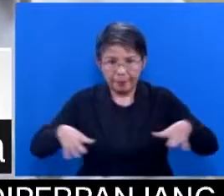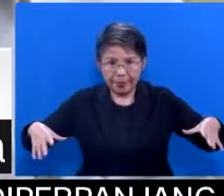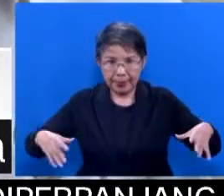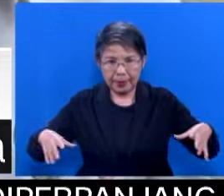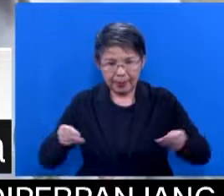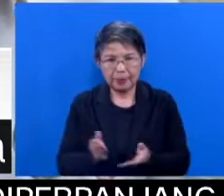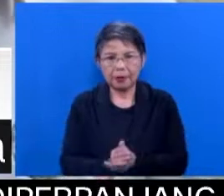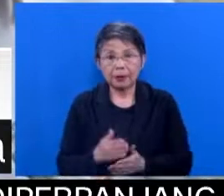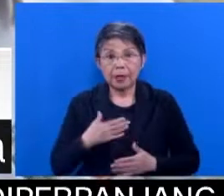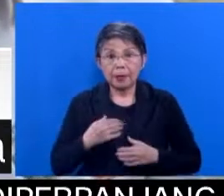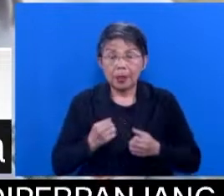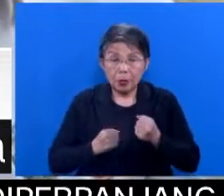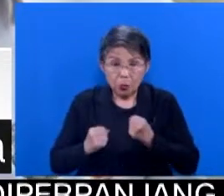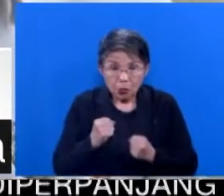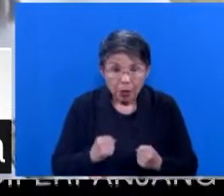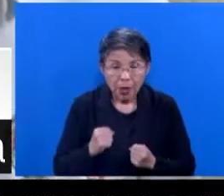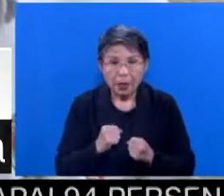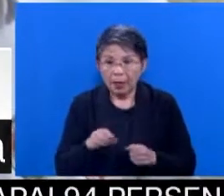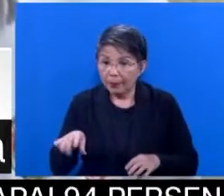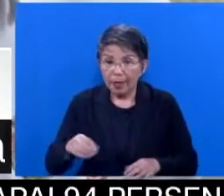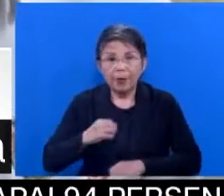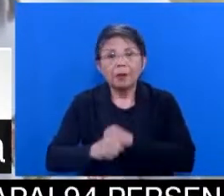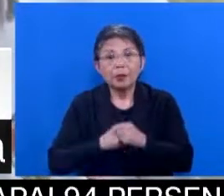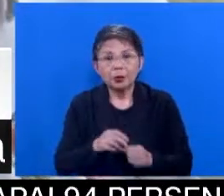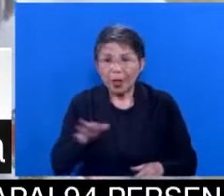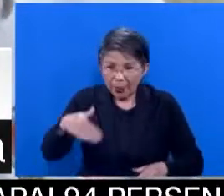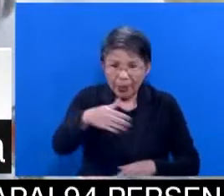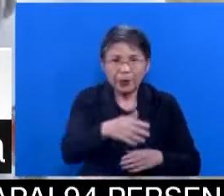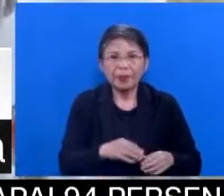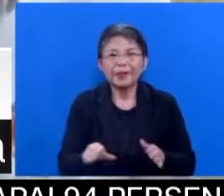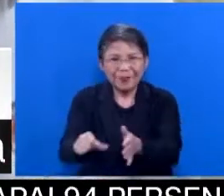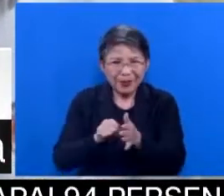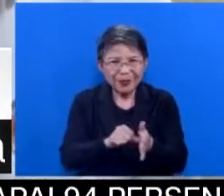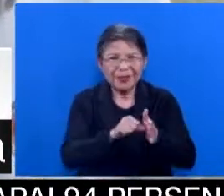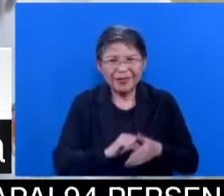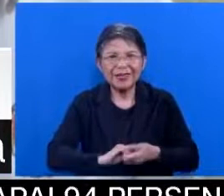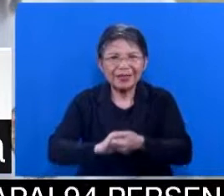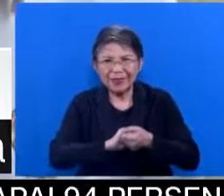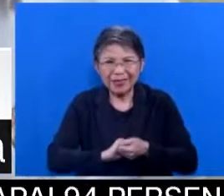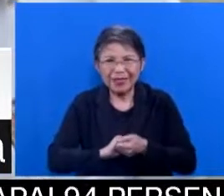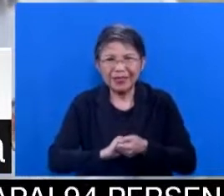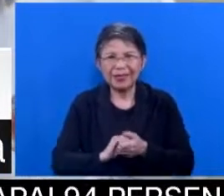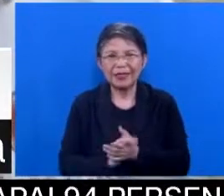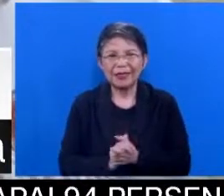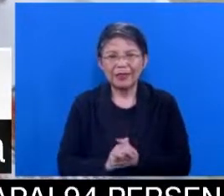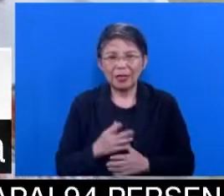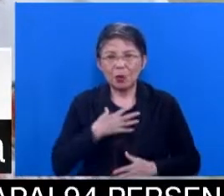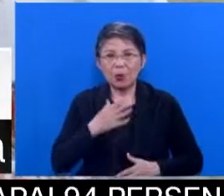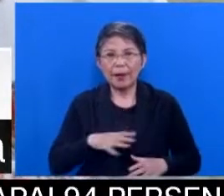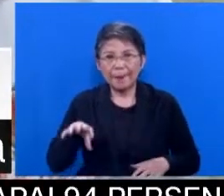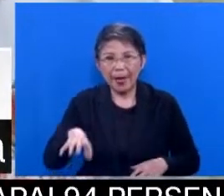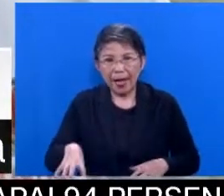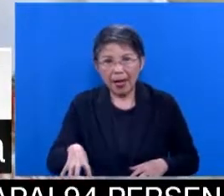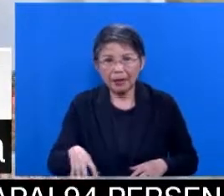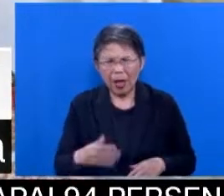kami mengusahakan beberapa dari pengusaha untuk melakukan percepatan. Yang kedua, dulu yang pengusaha punya stok, saat ini tidak